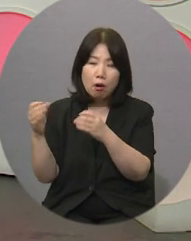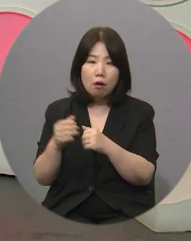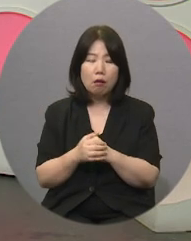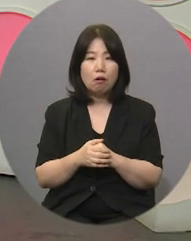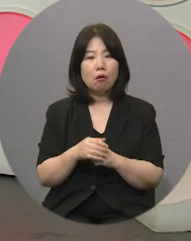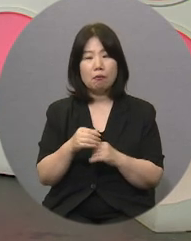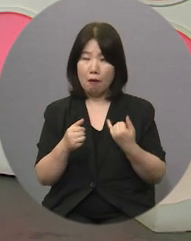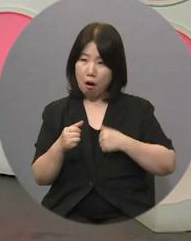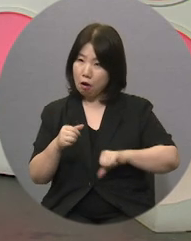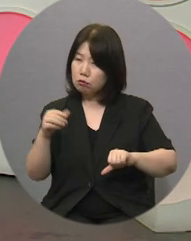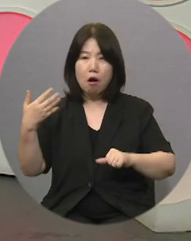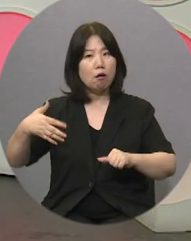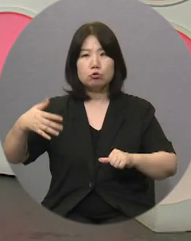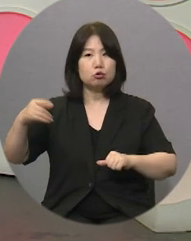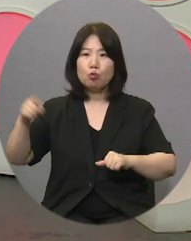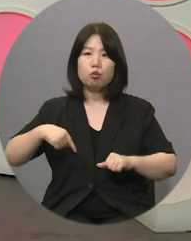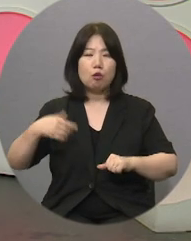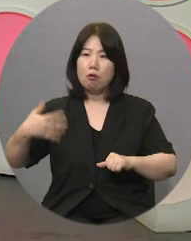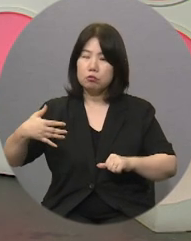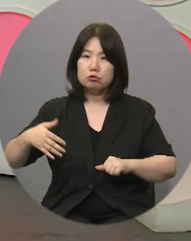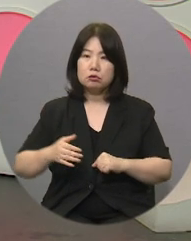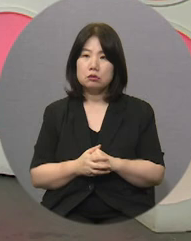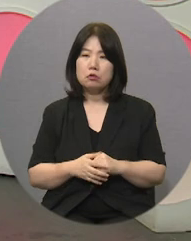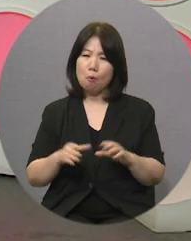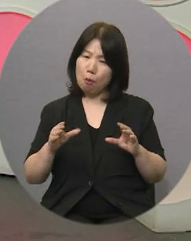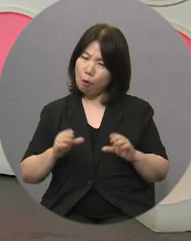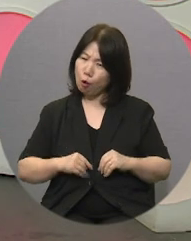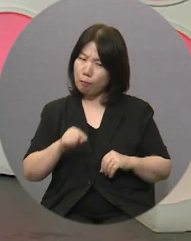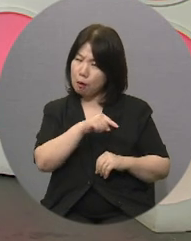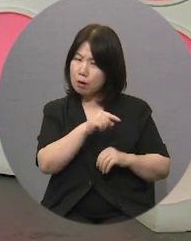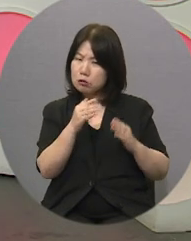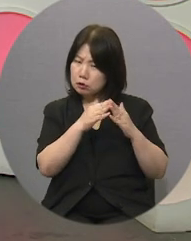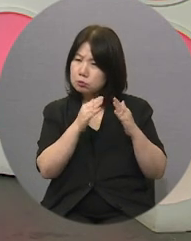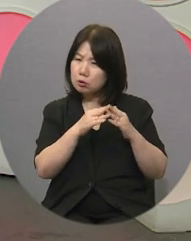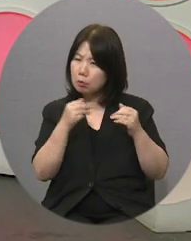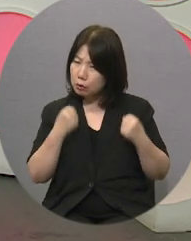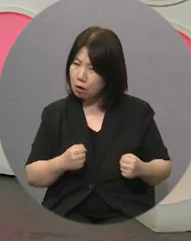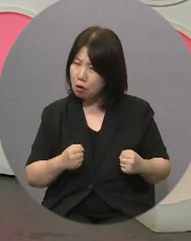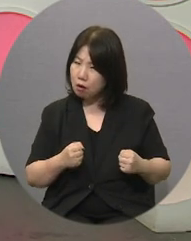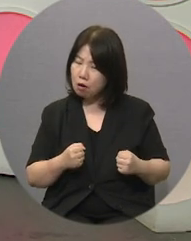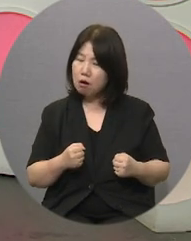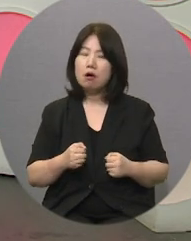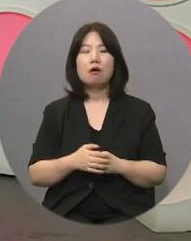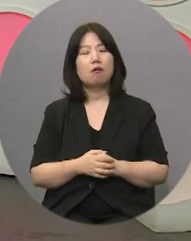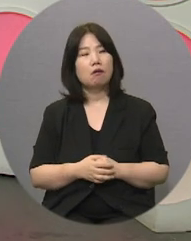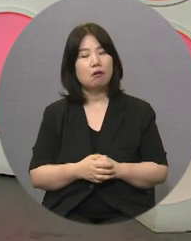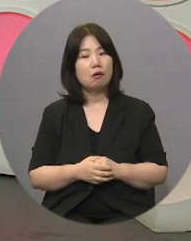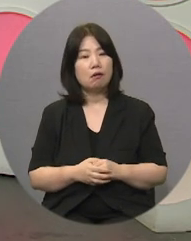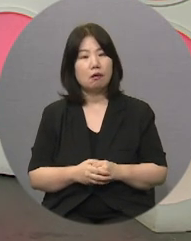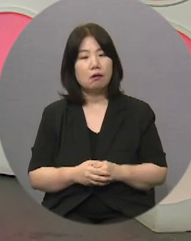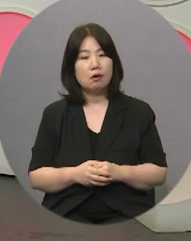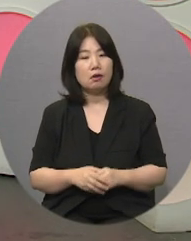아직 오지 않았고 배를 곪으며 집에 있지 않을까 했습니다.